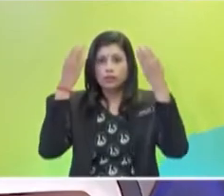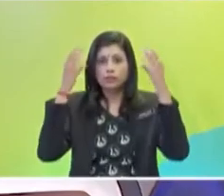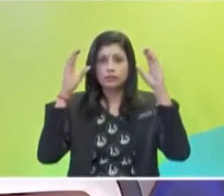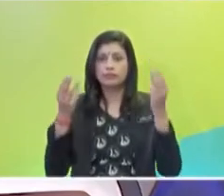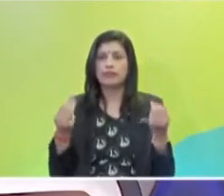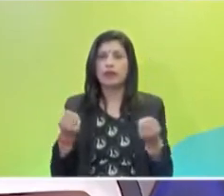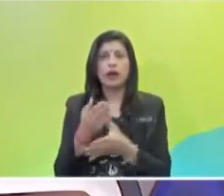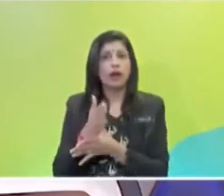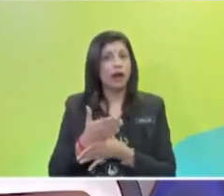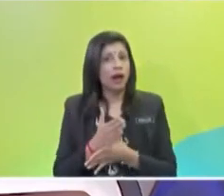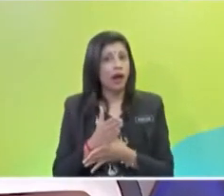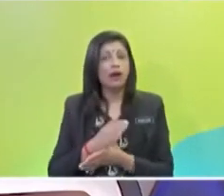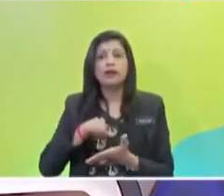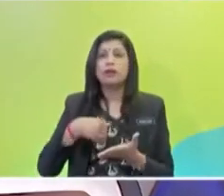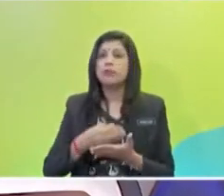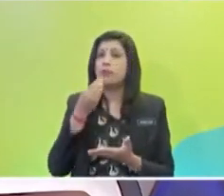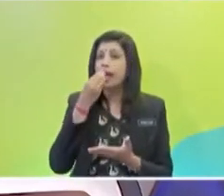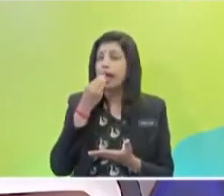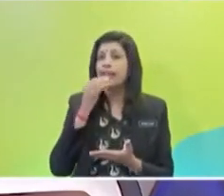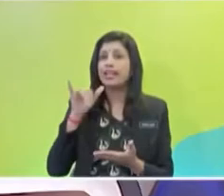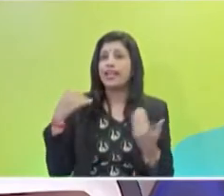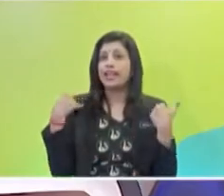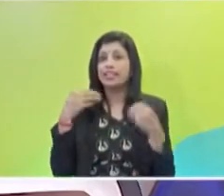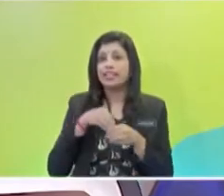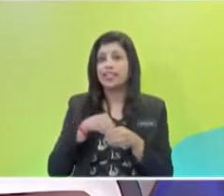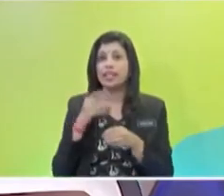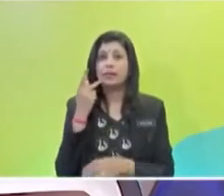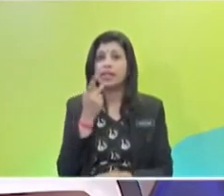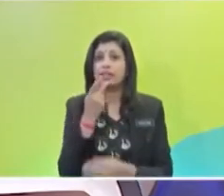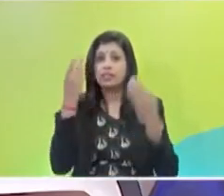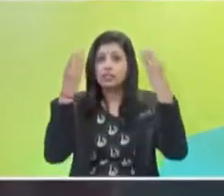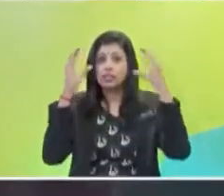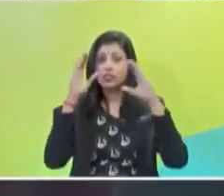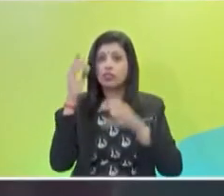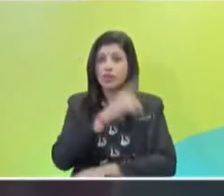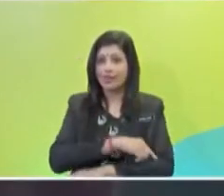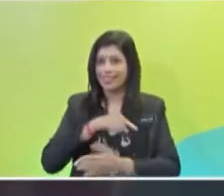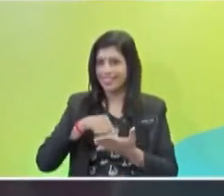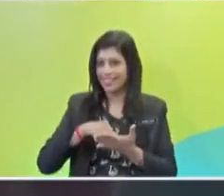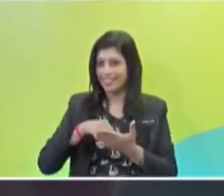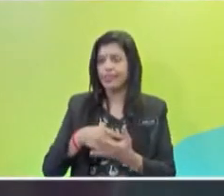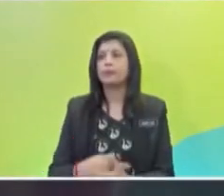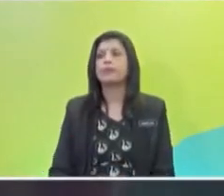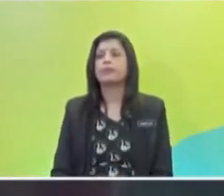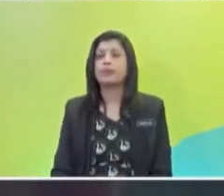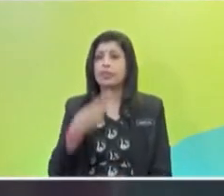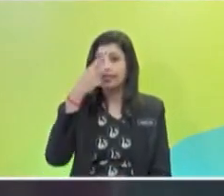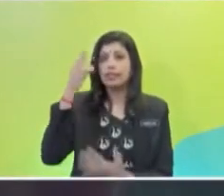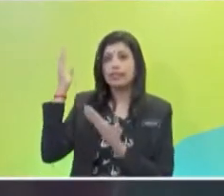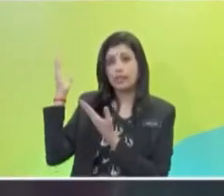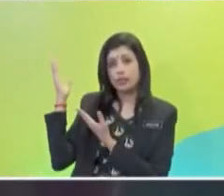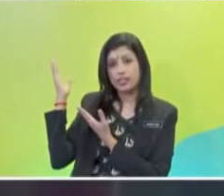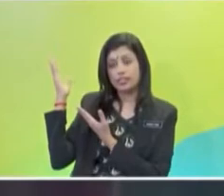terdapat di kafe cikgu hari ini. Apa je cikgu menunya? Okey, kalau Abang Din nak tahu, di sebelah kanan Abang Din ada senarai